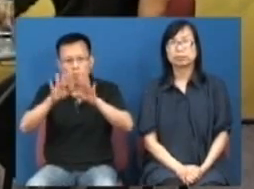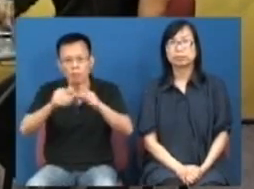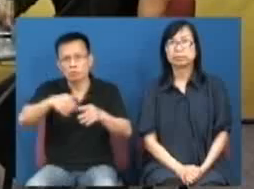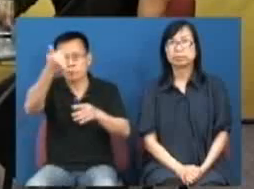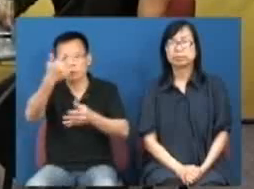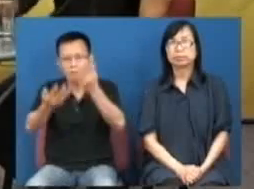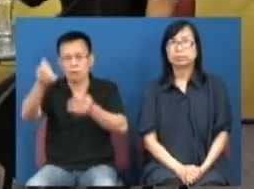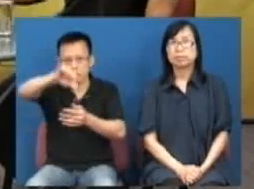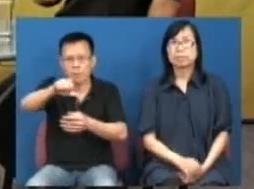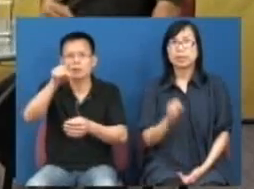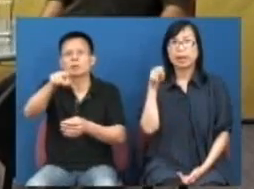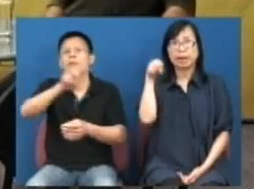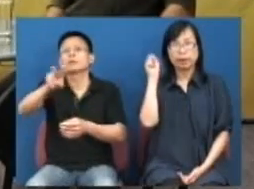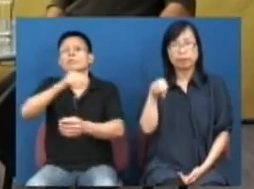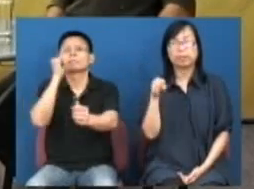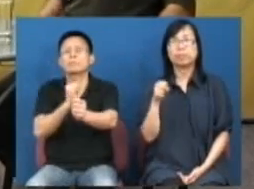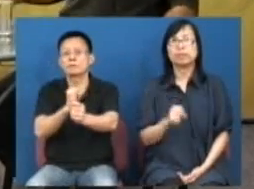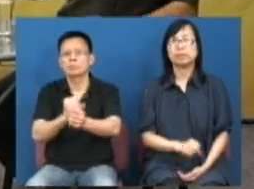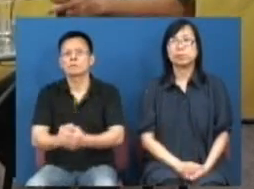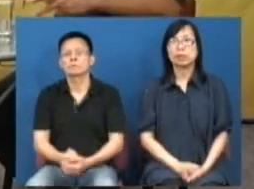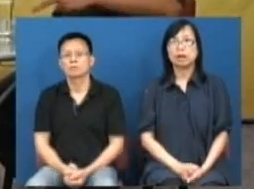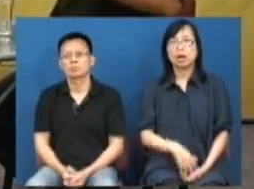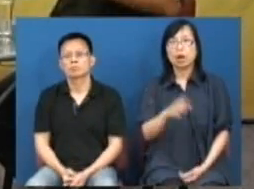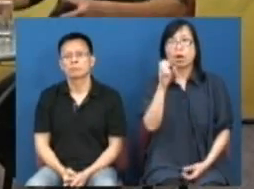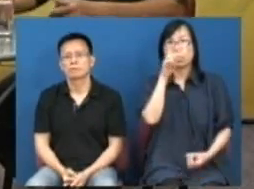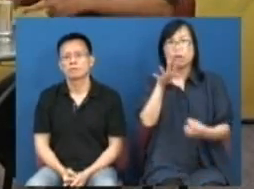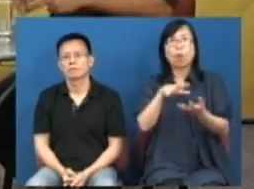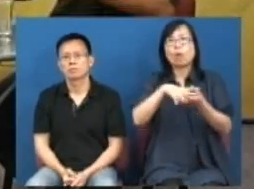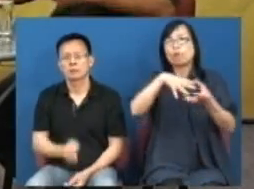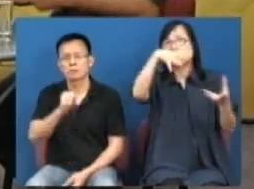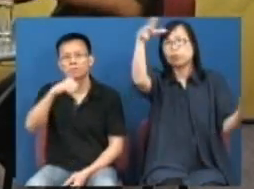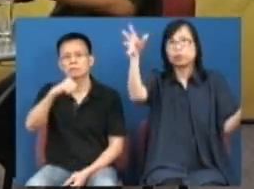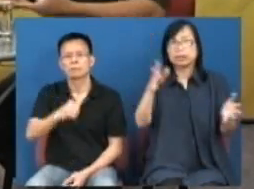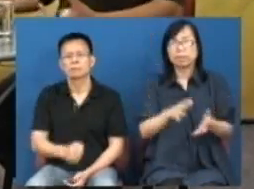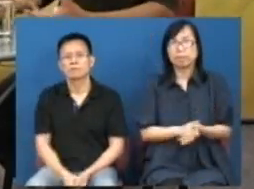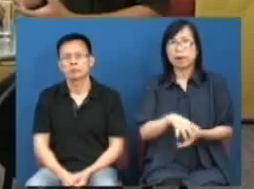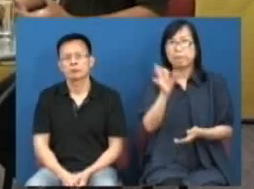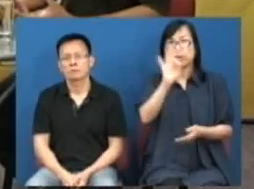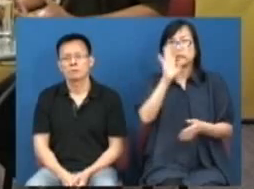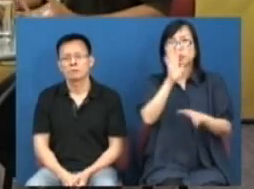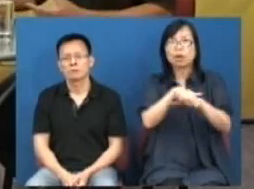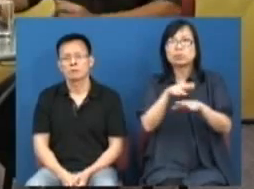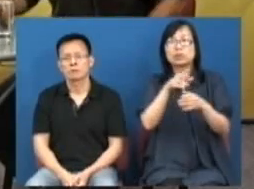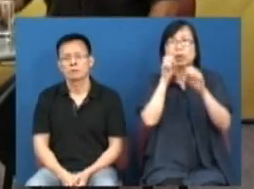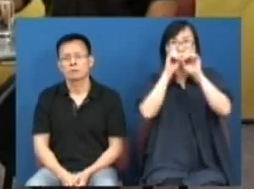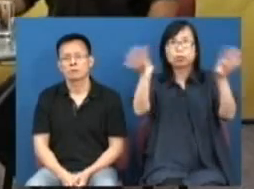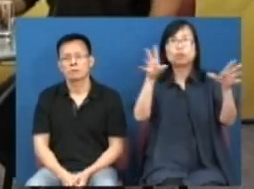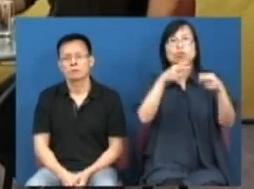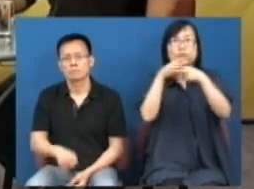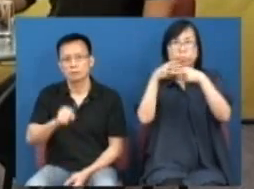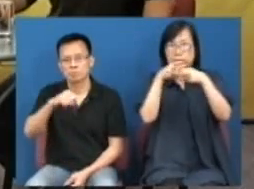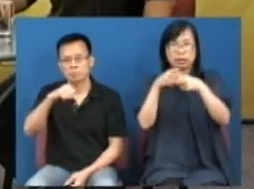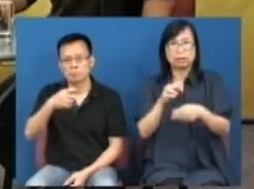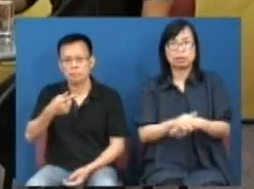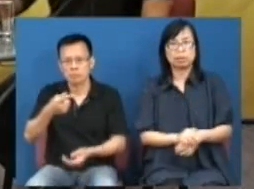啦， 你都賴嘢噶嘛， 咁咪係咯，個涵蓋面好闊咯，你點可以定義佢當係當你呢啲係宣傳片㗎啦，呢啲係廣告